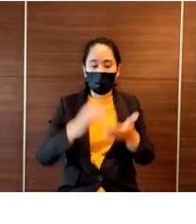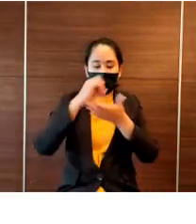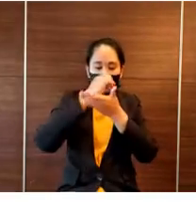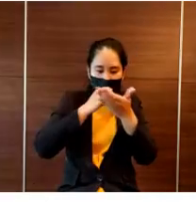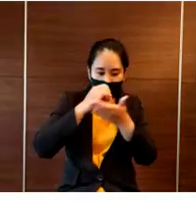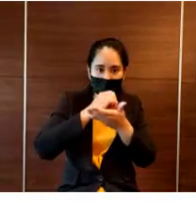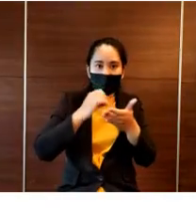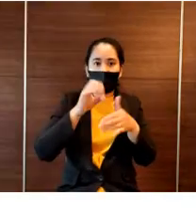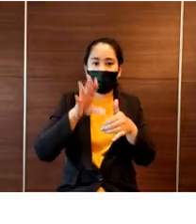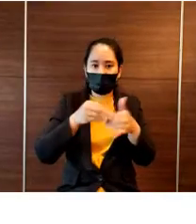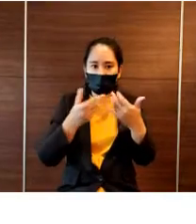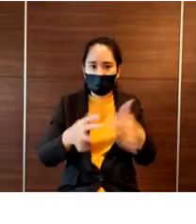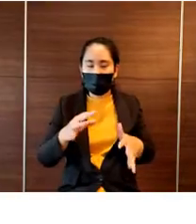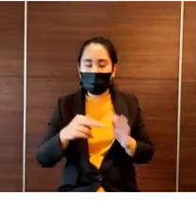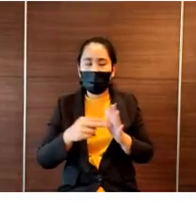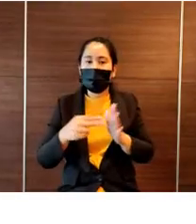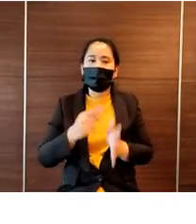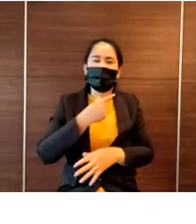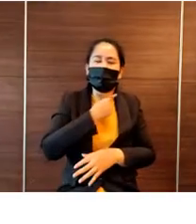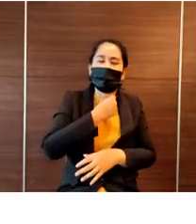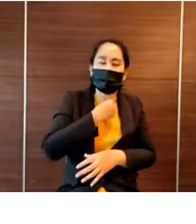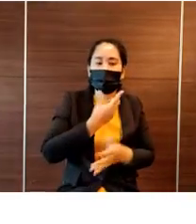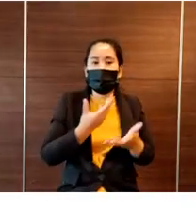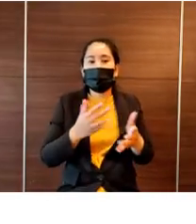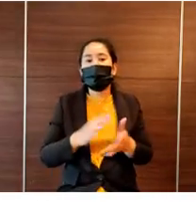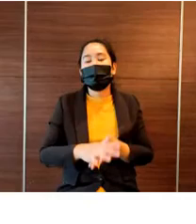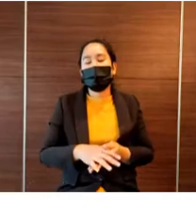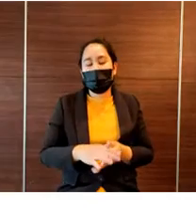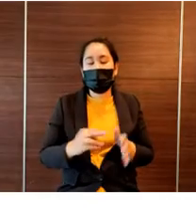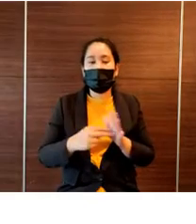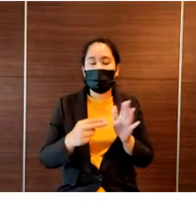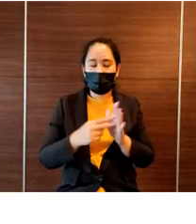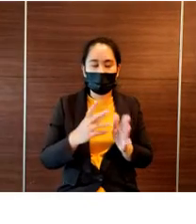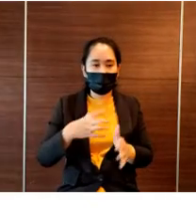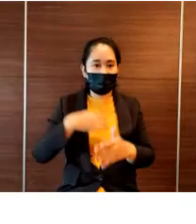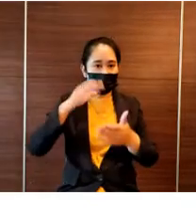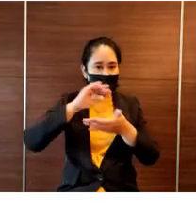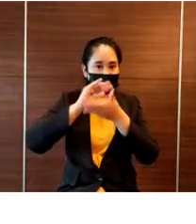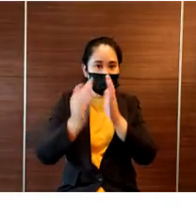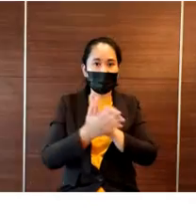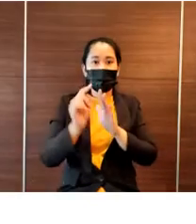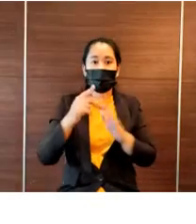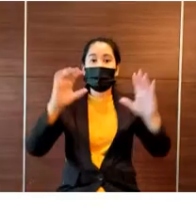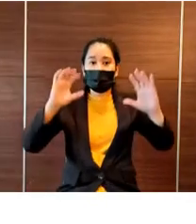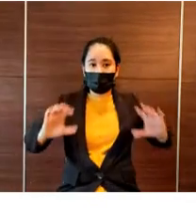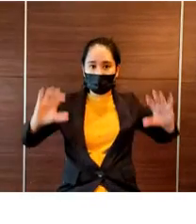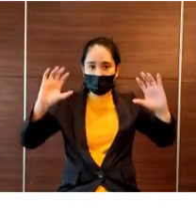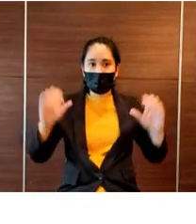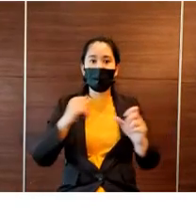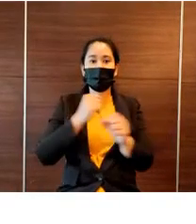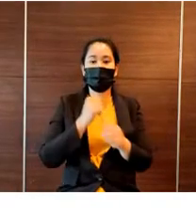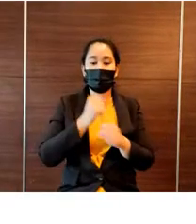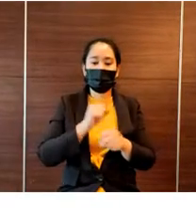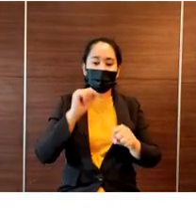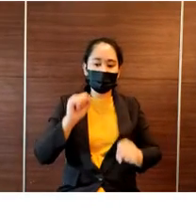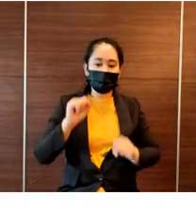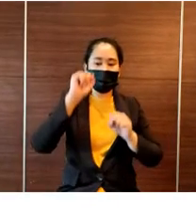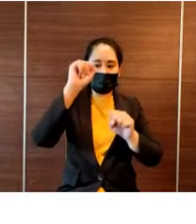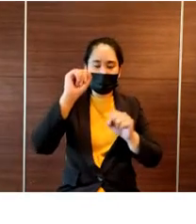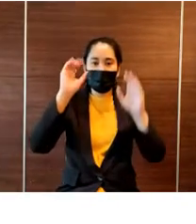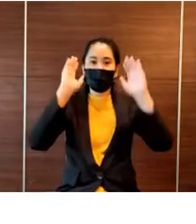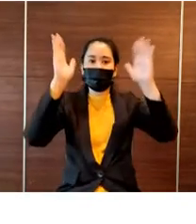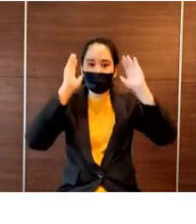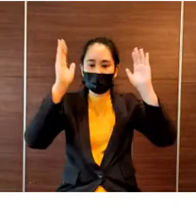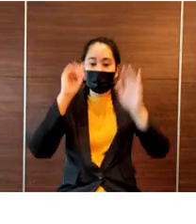คือลงแดงอย่างนี้ไม่ใช่อันนั้นคือแมสเสจที่เราต้องการจากทางภาครัฐที่อยากจะส่งต่อสังคม